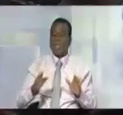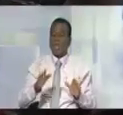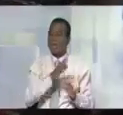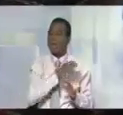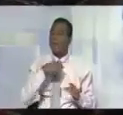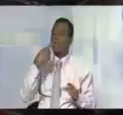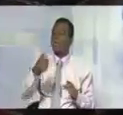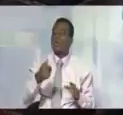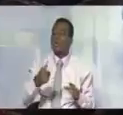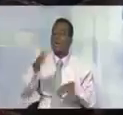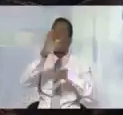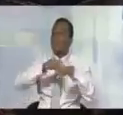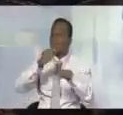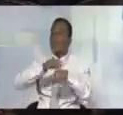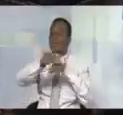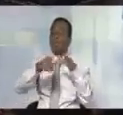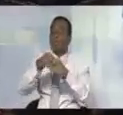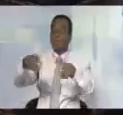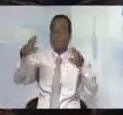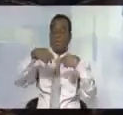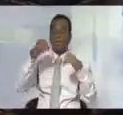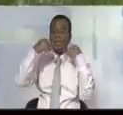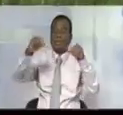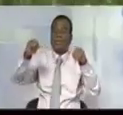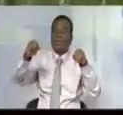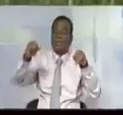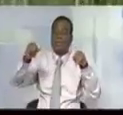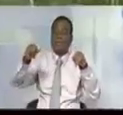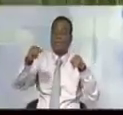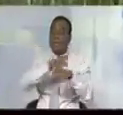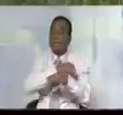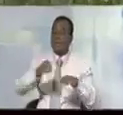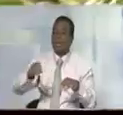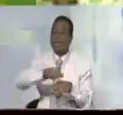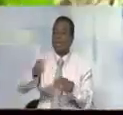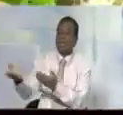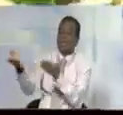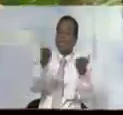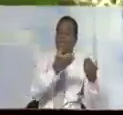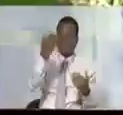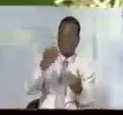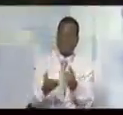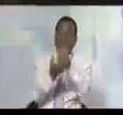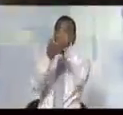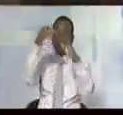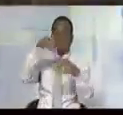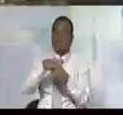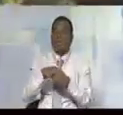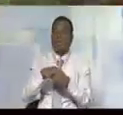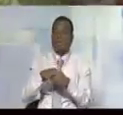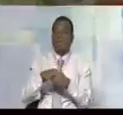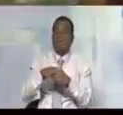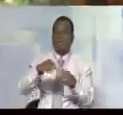à la commercialisation de Séguéla. Information majeure, le PROPACOM leur apportera son appui dans la perspective